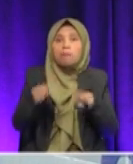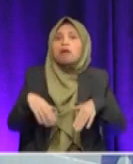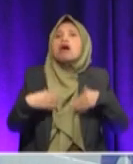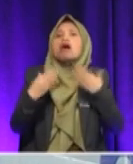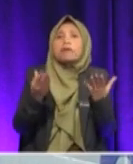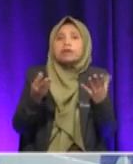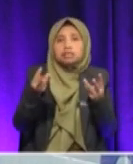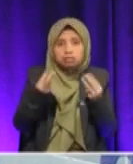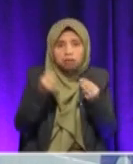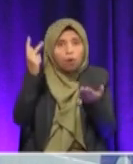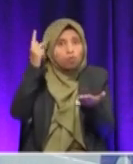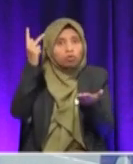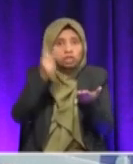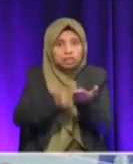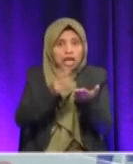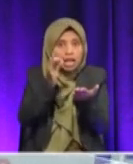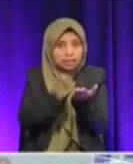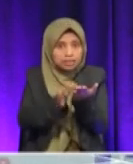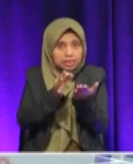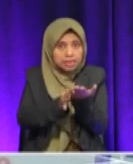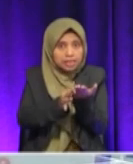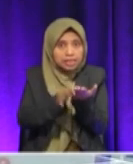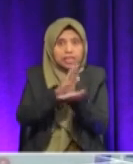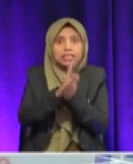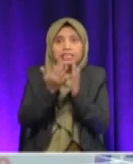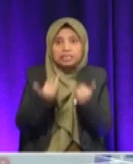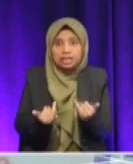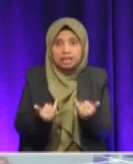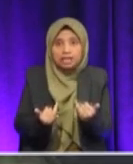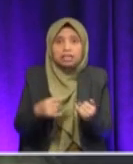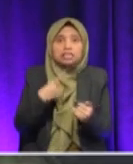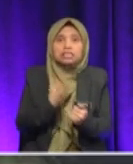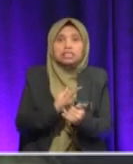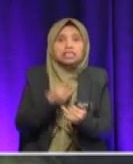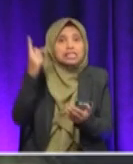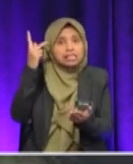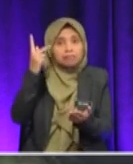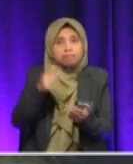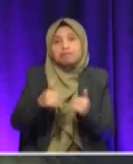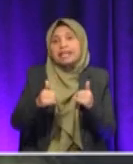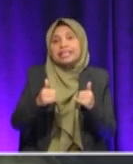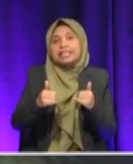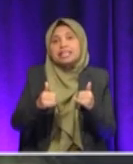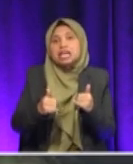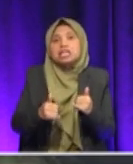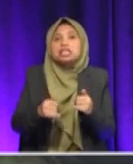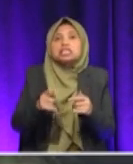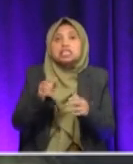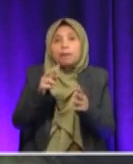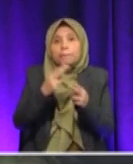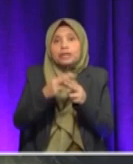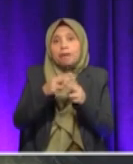oleh sini Malaysia banyak yg tidak Buatlah tembok miskin di dekat depannya kita the puzzle cikuda buat daripada